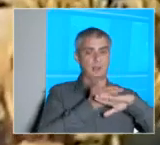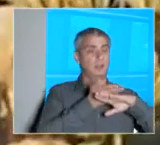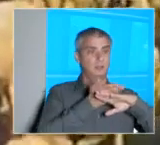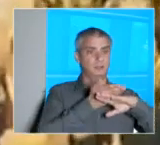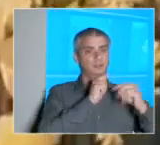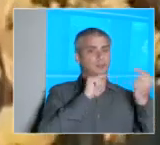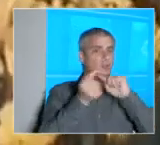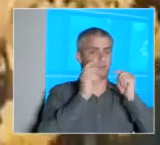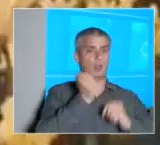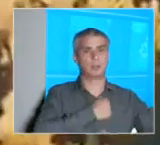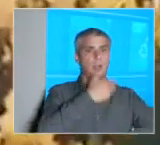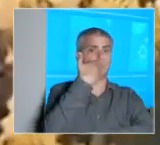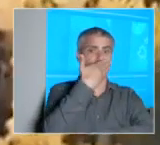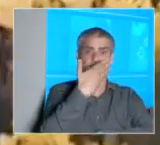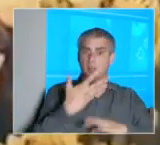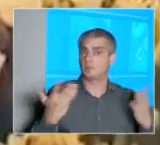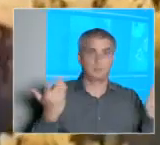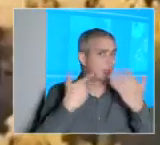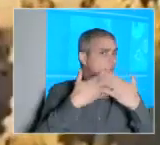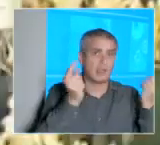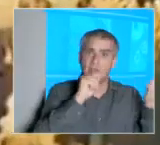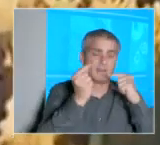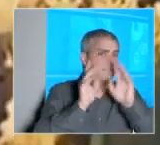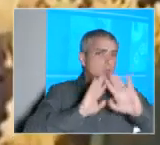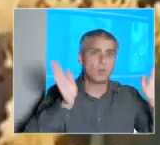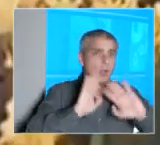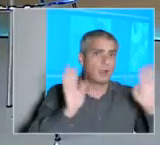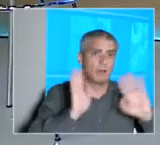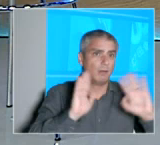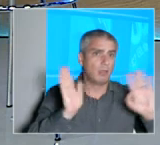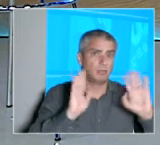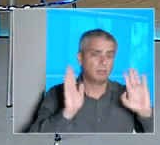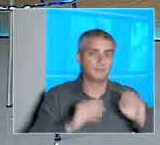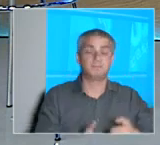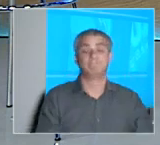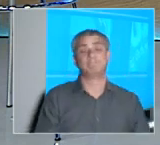הציבורי שהוויכוח יהיה דת ומדינה. אין ויכוח על דת ומדינה, אין.